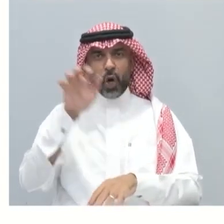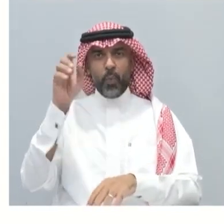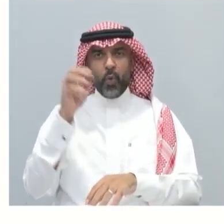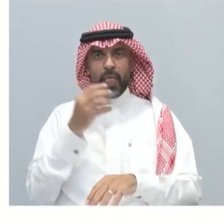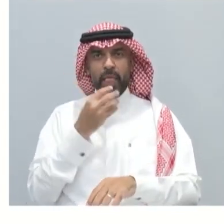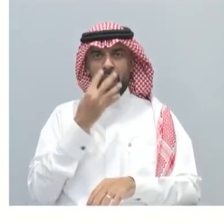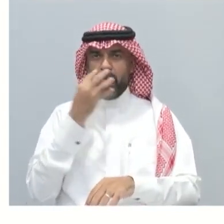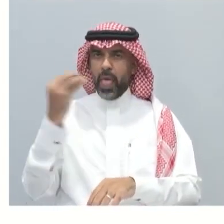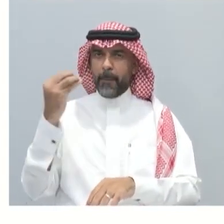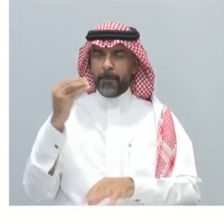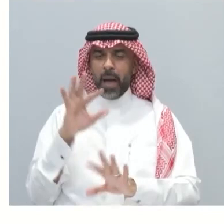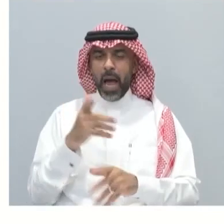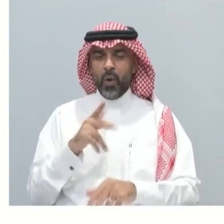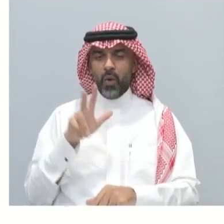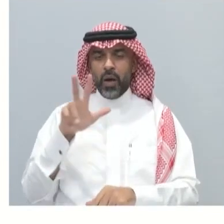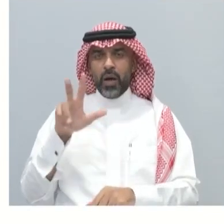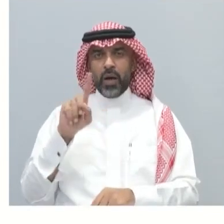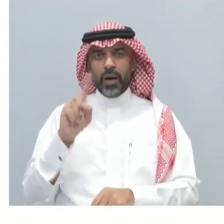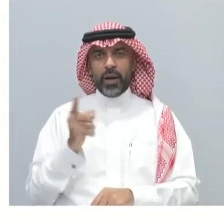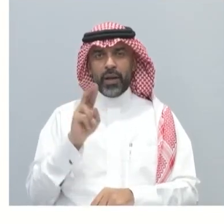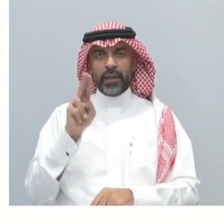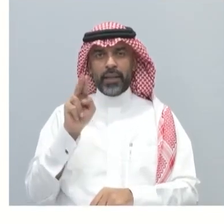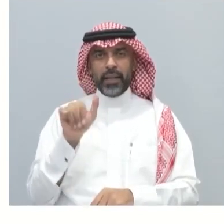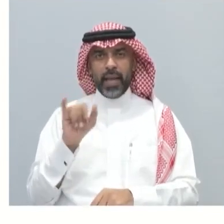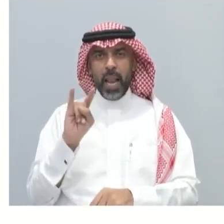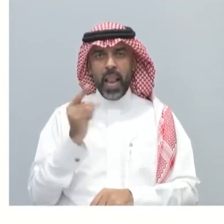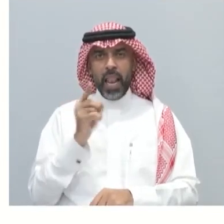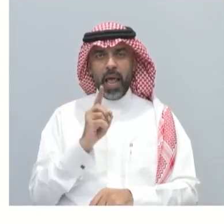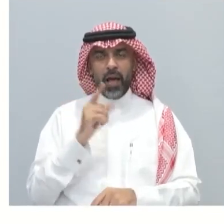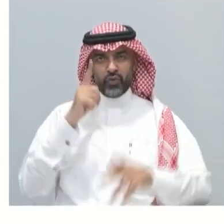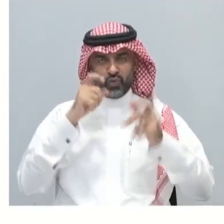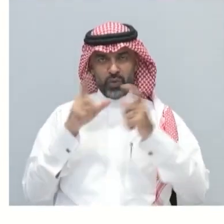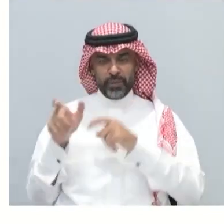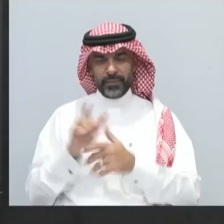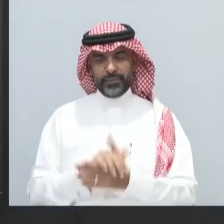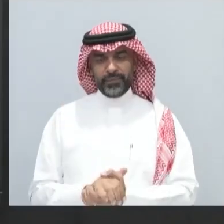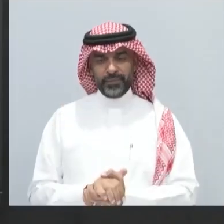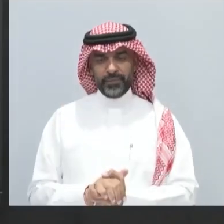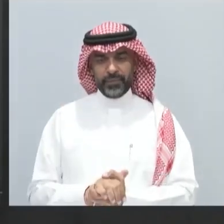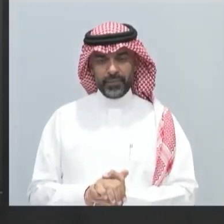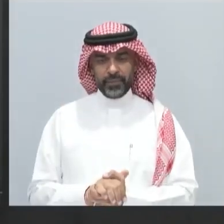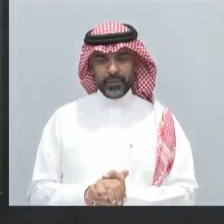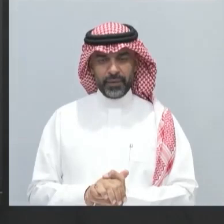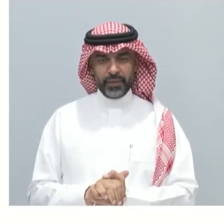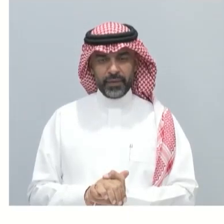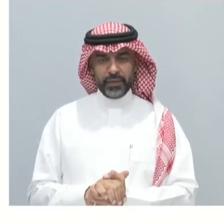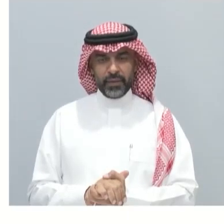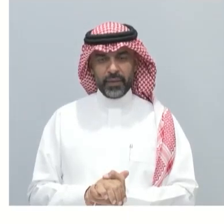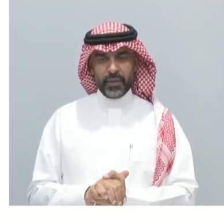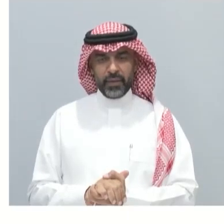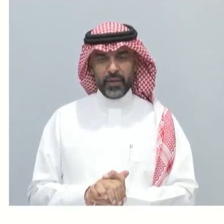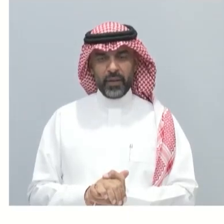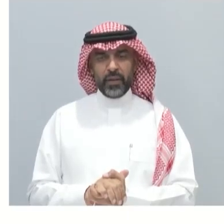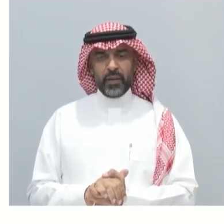او الروتي الله والروت الله ايضا مثال على العناكب التي تقوم باصطياد الفرائس طبعا